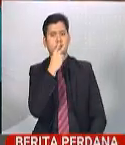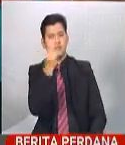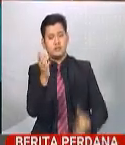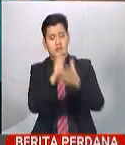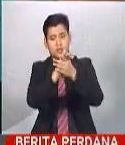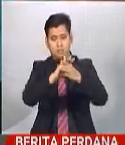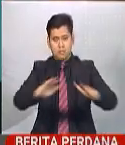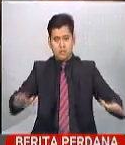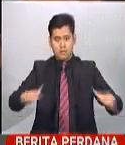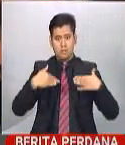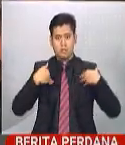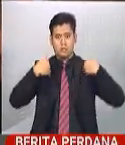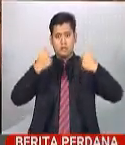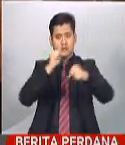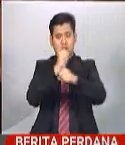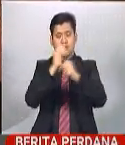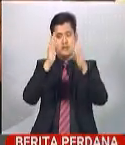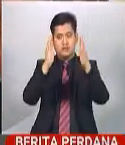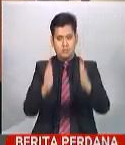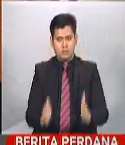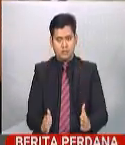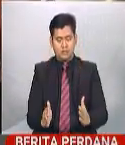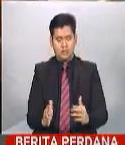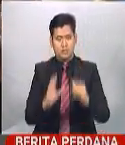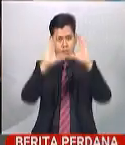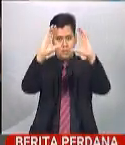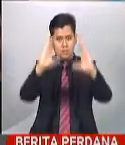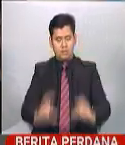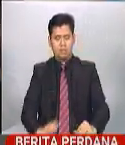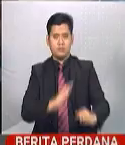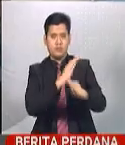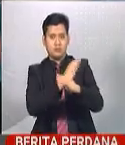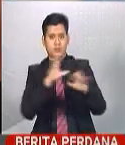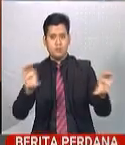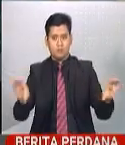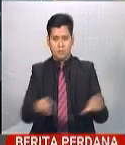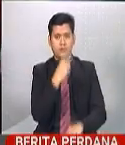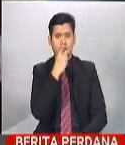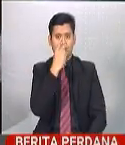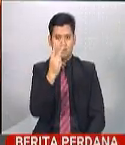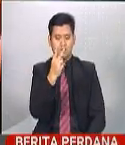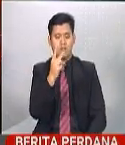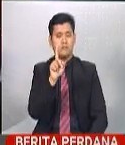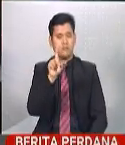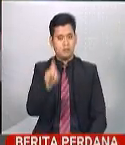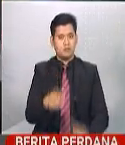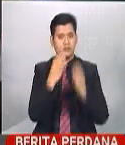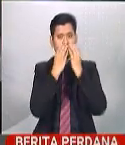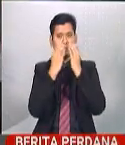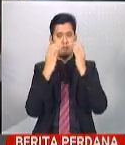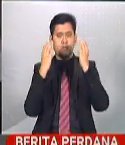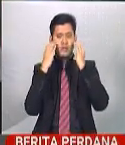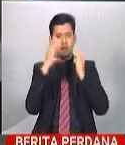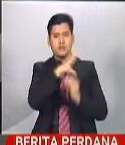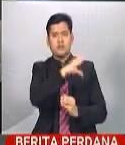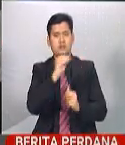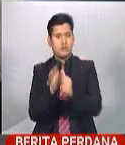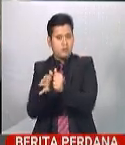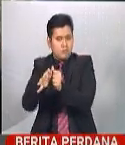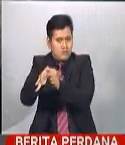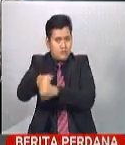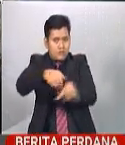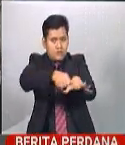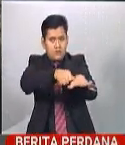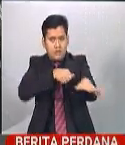keselamatan kesehatan pekerjanya terjamin langkah pencegahan diambil dengan memastikan mereka memakai topeng muka serta sarung